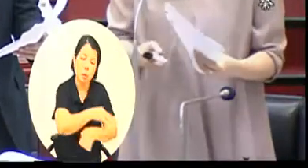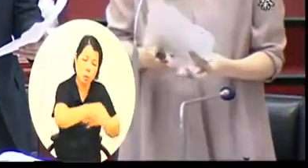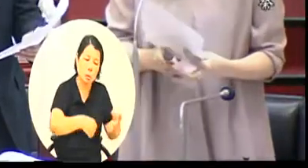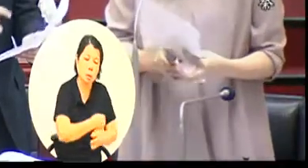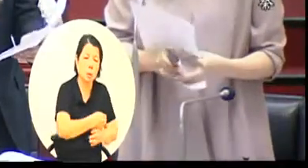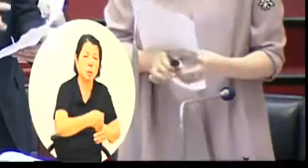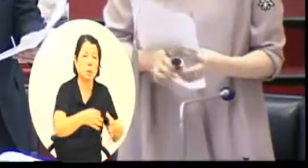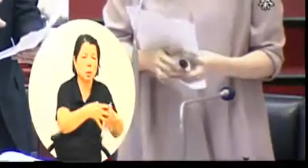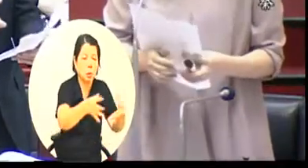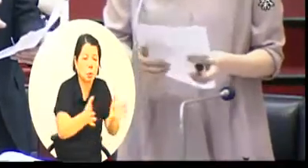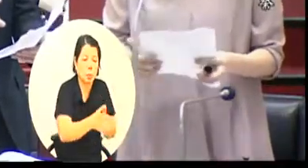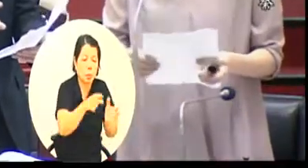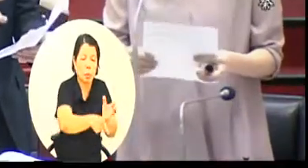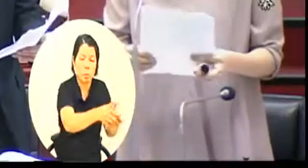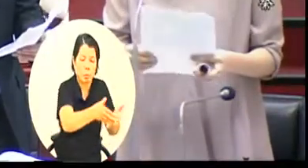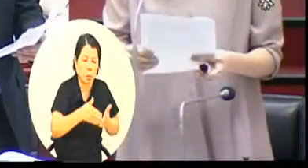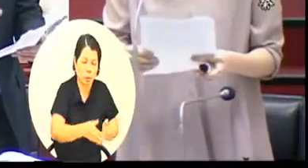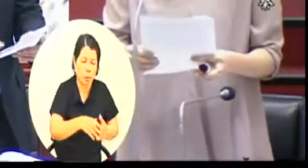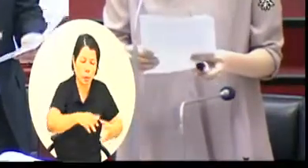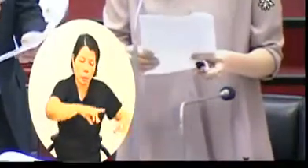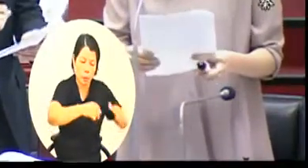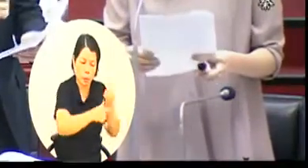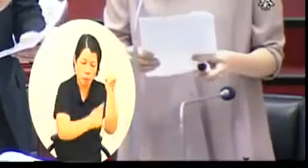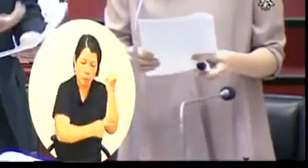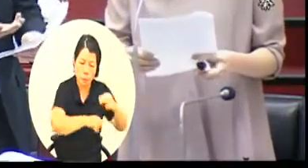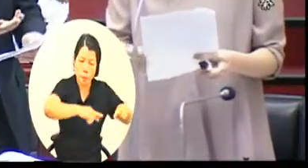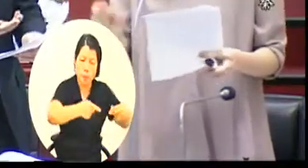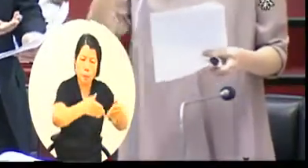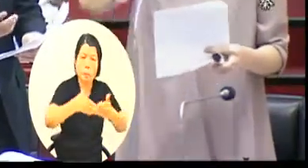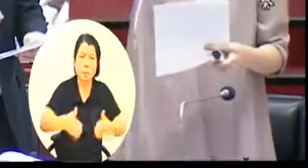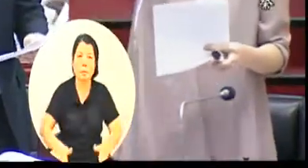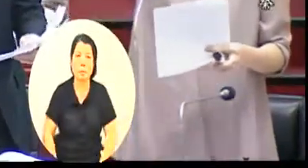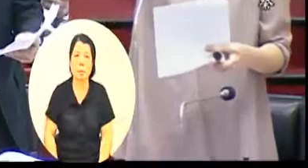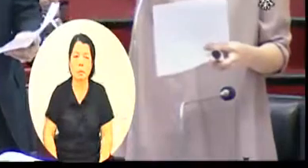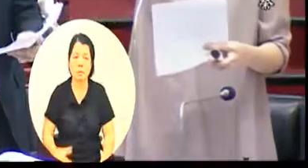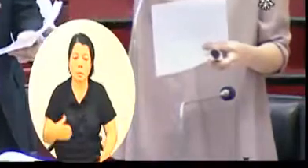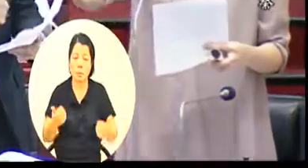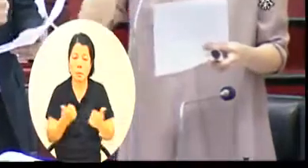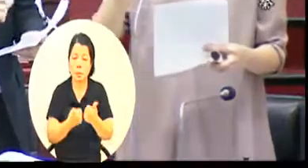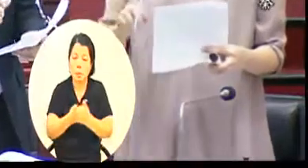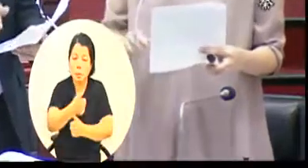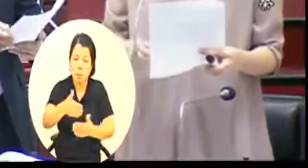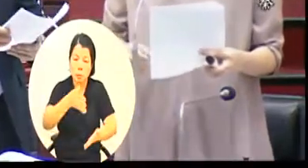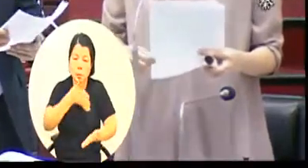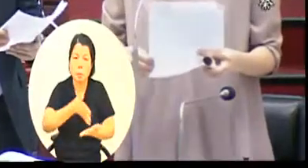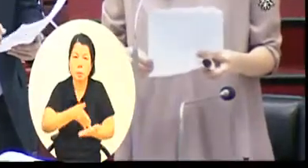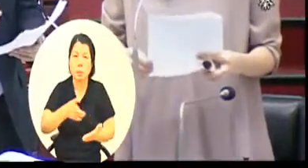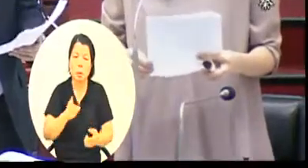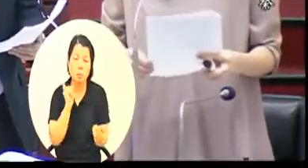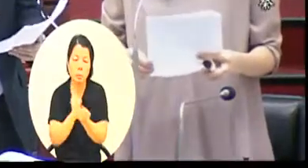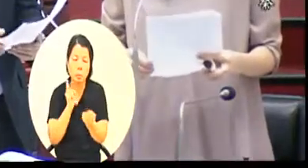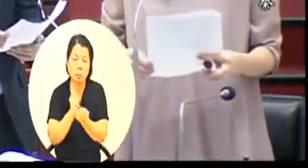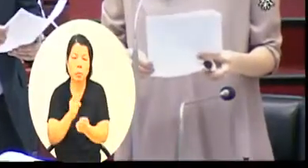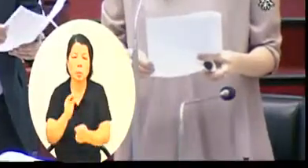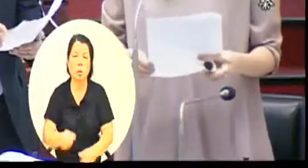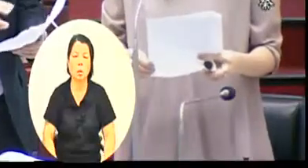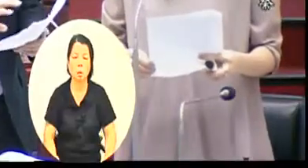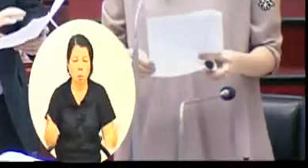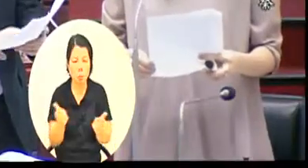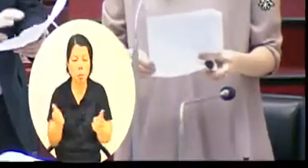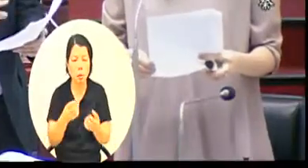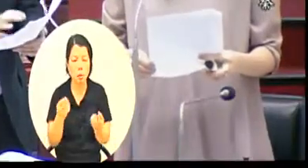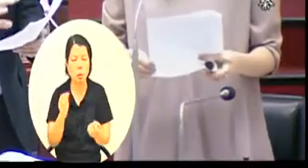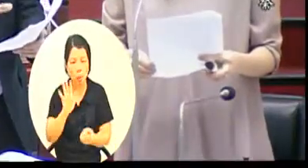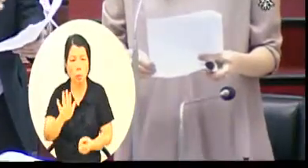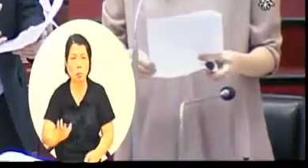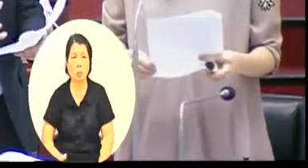地方去做通案性的修改，就是因为像议员所提的这个案子确实是面临到一些问题，那